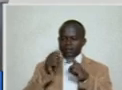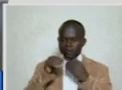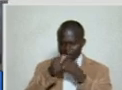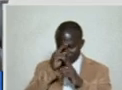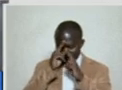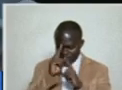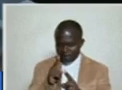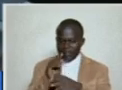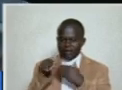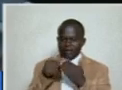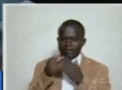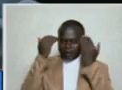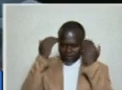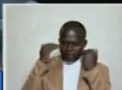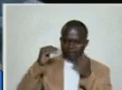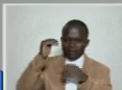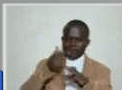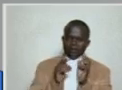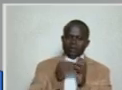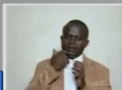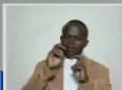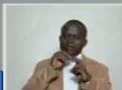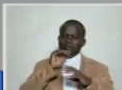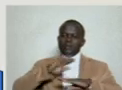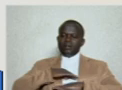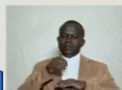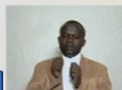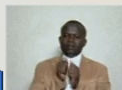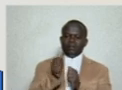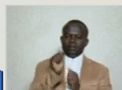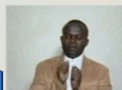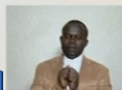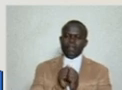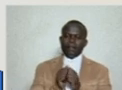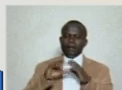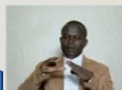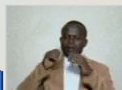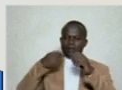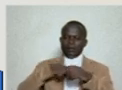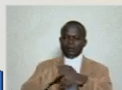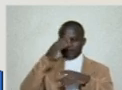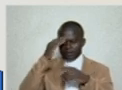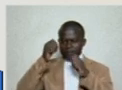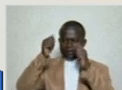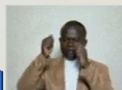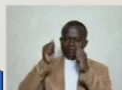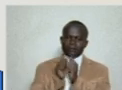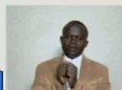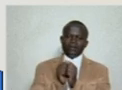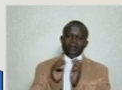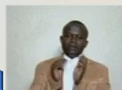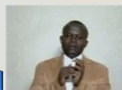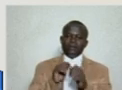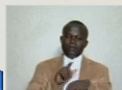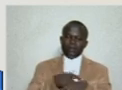ryubaha icyemezo cy'urukiko rw'Ikirenga, icyakora akavuga ko ritanyuzwe nacyo. Mu ishyaka ryacu kugira ngo tumwamamaze,